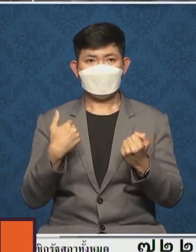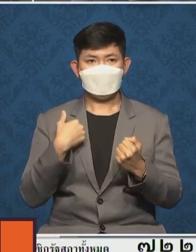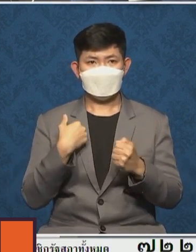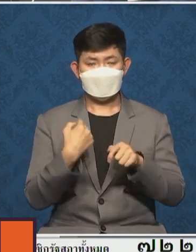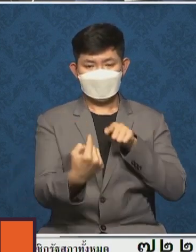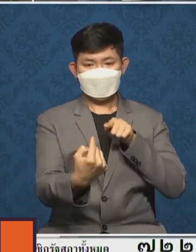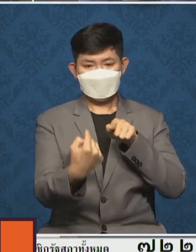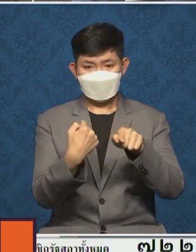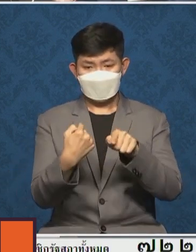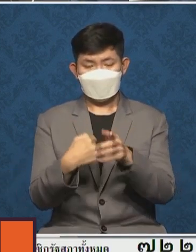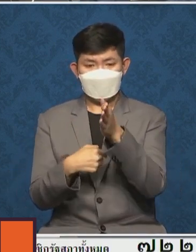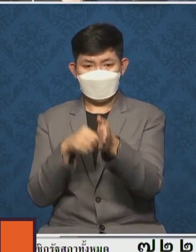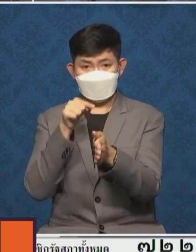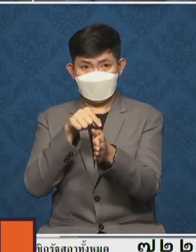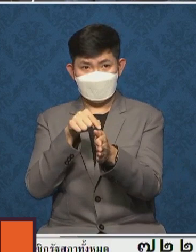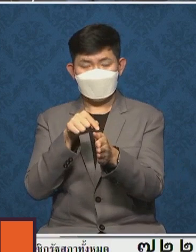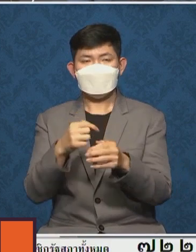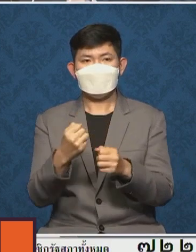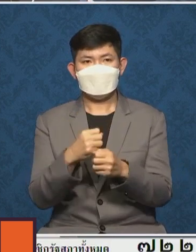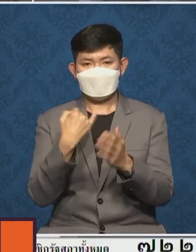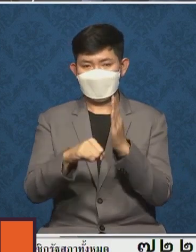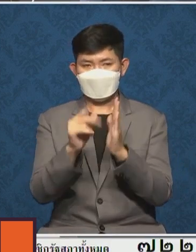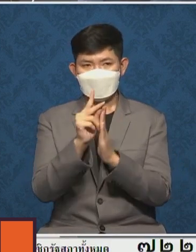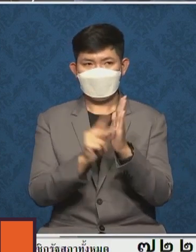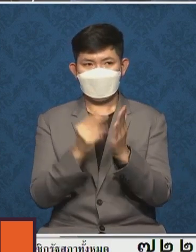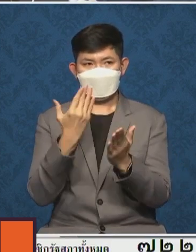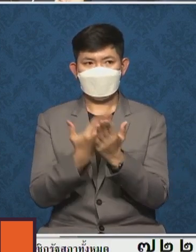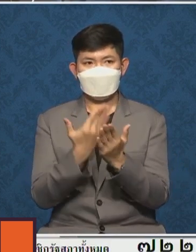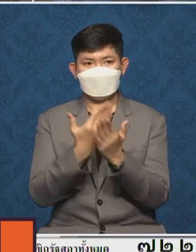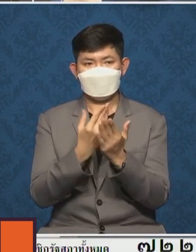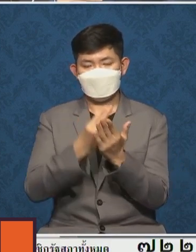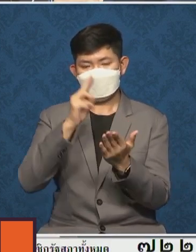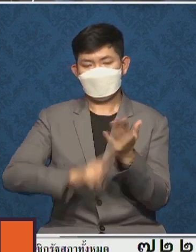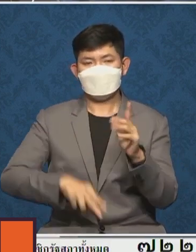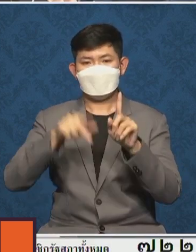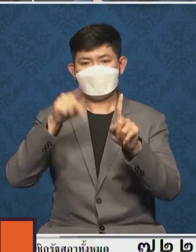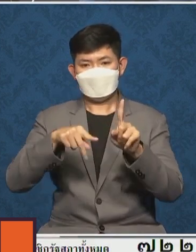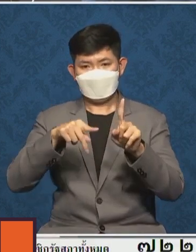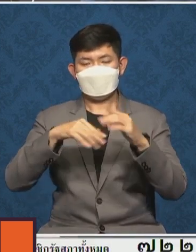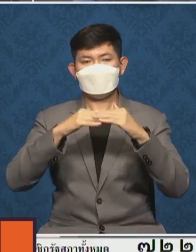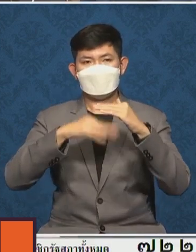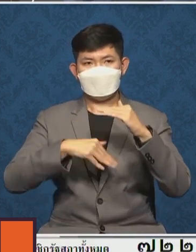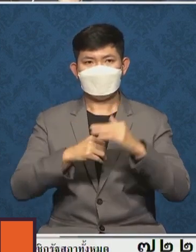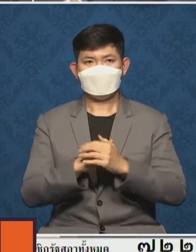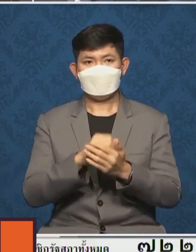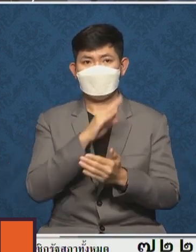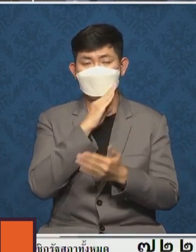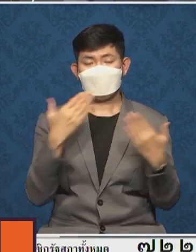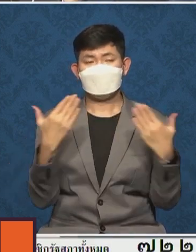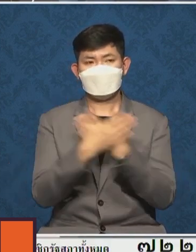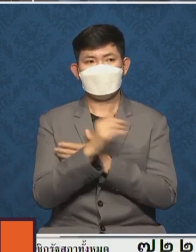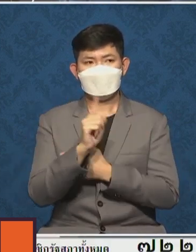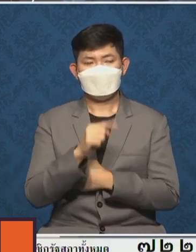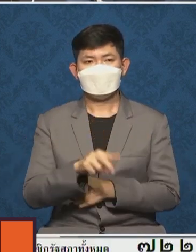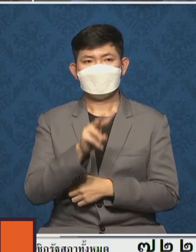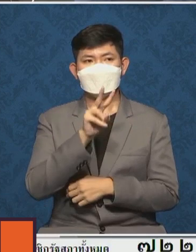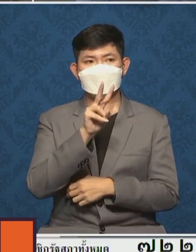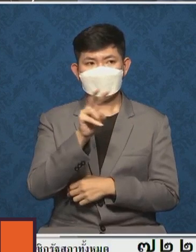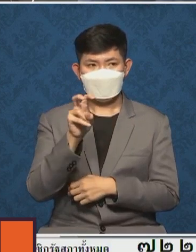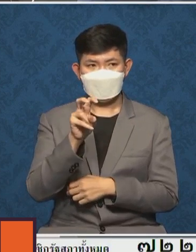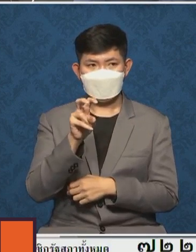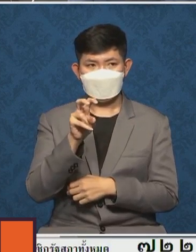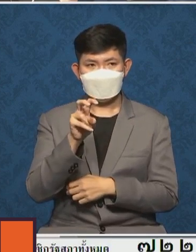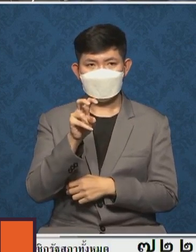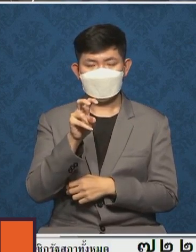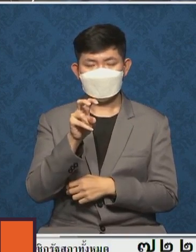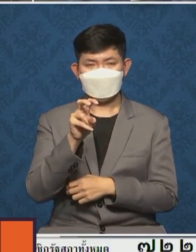า157มีโทษปรับสูงสุดไม่เกิน 1,000 บาทถ้าเราปรับเข้าสู่ระบบวันปรับสมมติว่า200เท่ากับ1ระบบวันปรับเท่